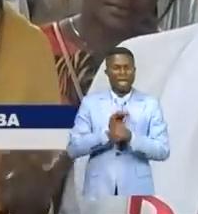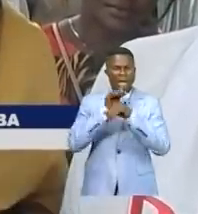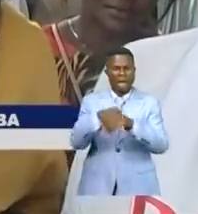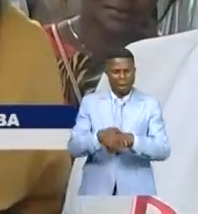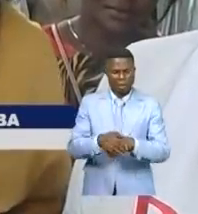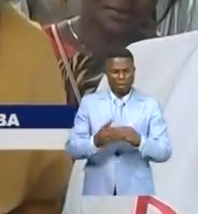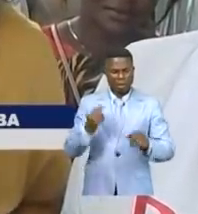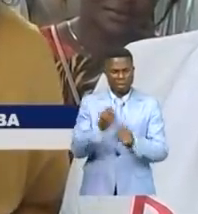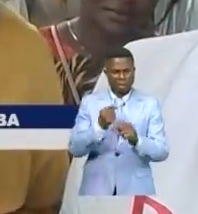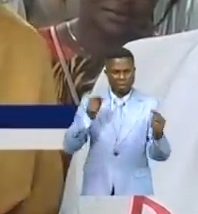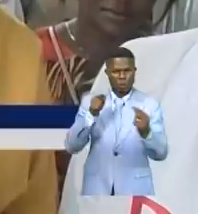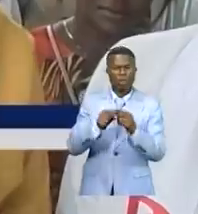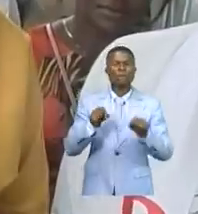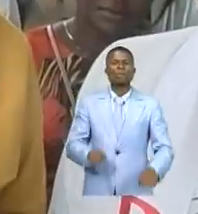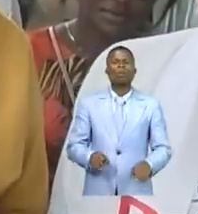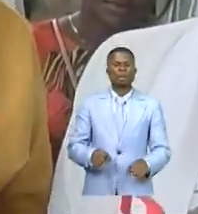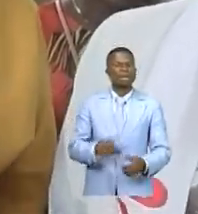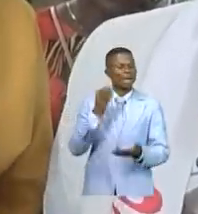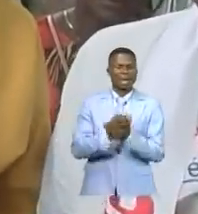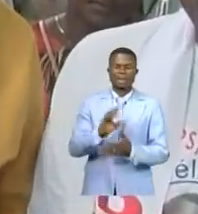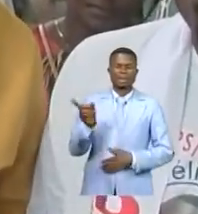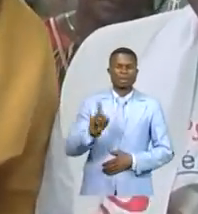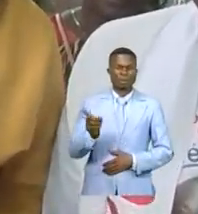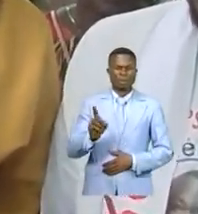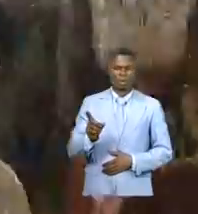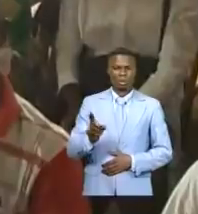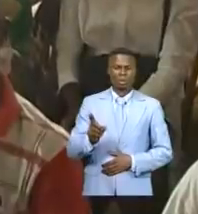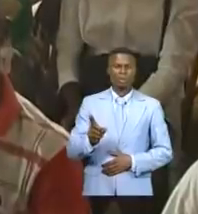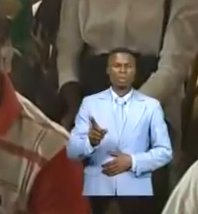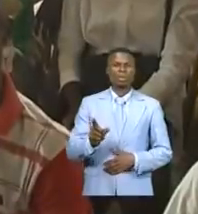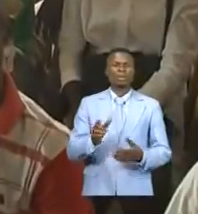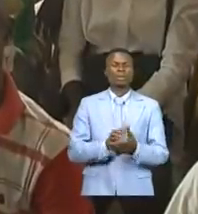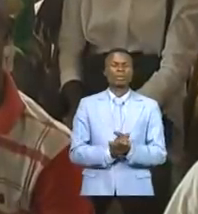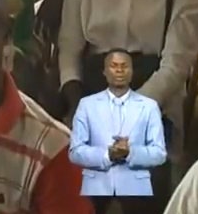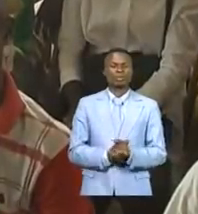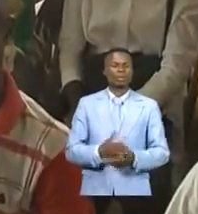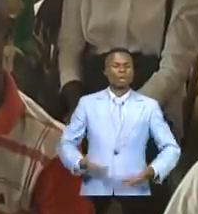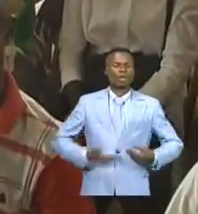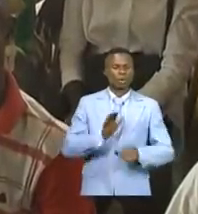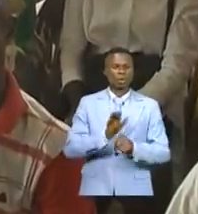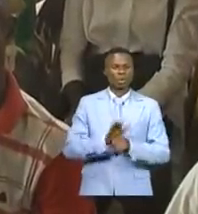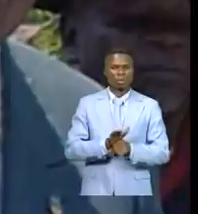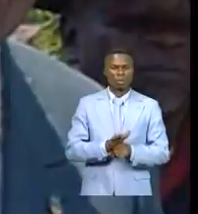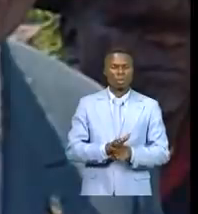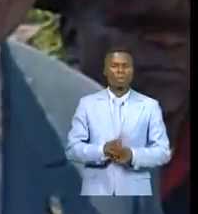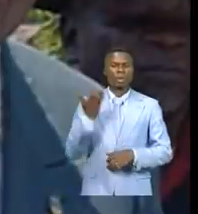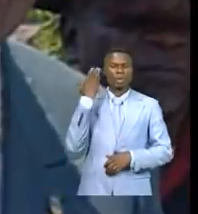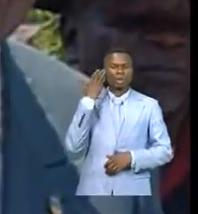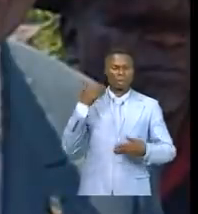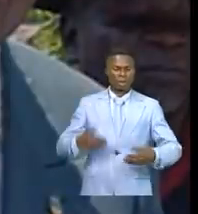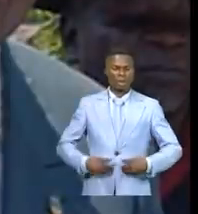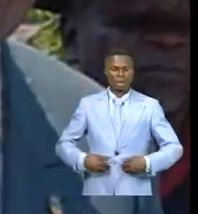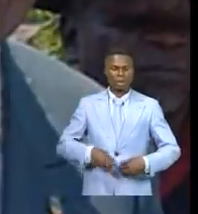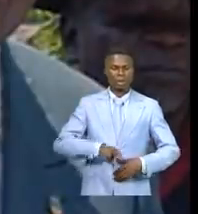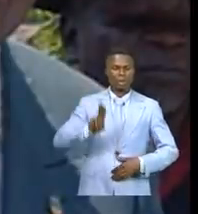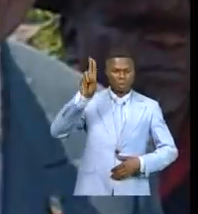machine continue. La machine F ne s'est pas arrêtée, elle continue. Très fier de son mentor, la jeunesse de